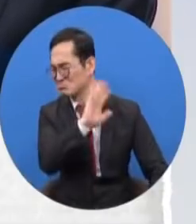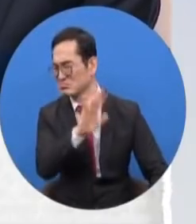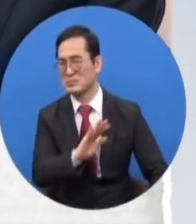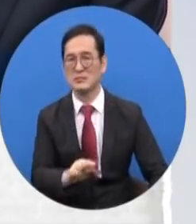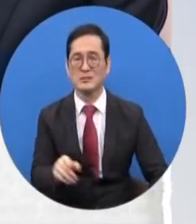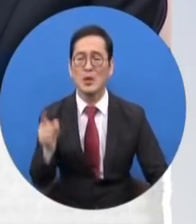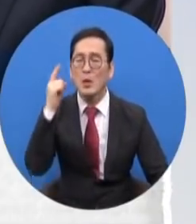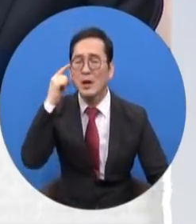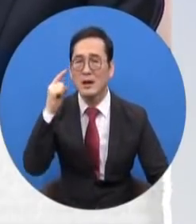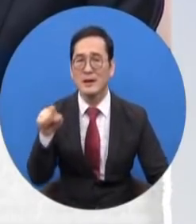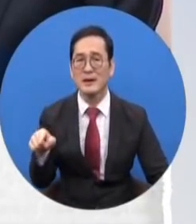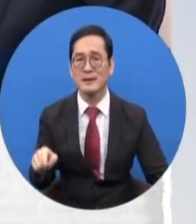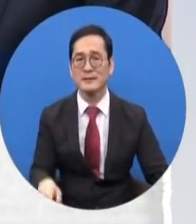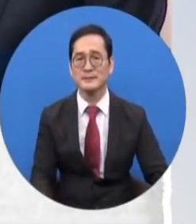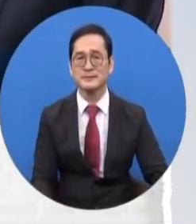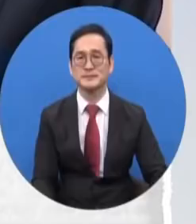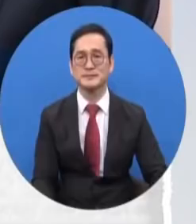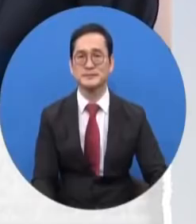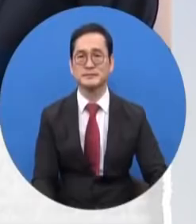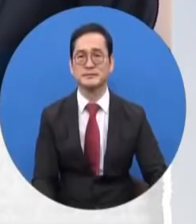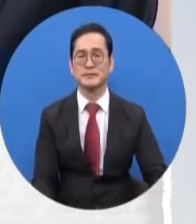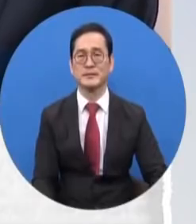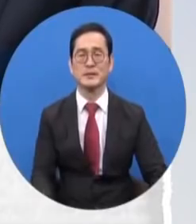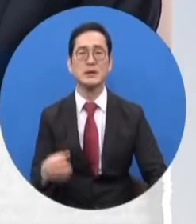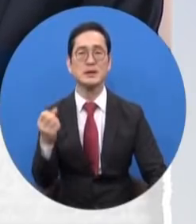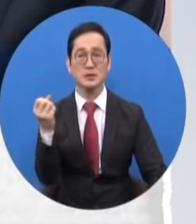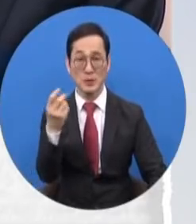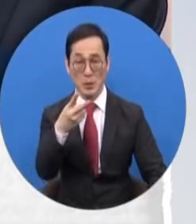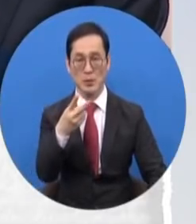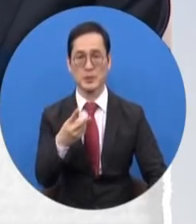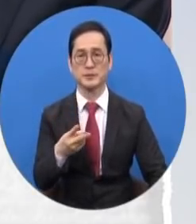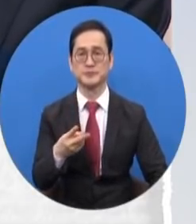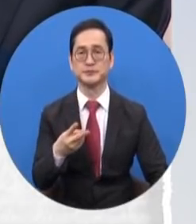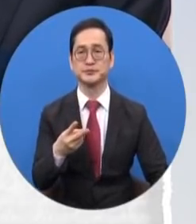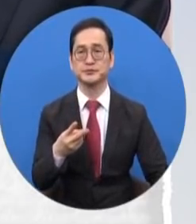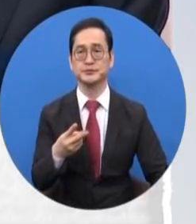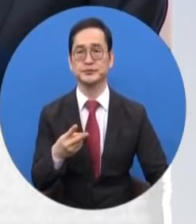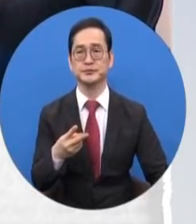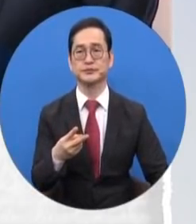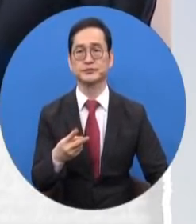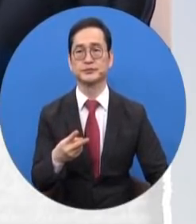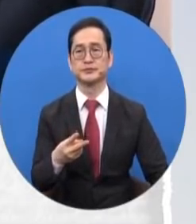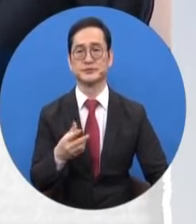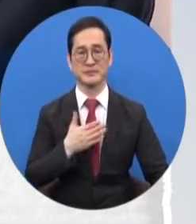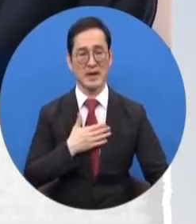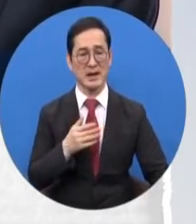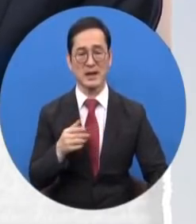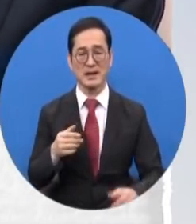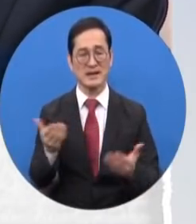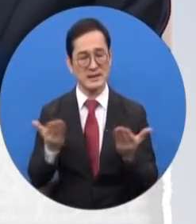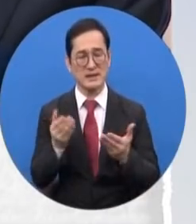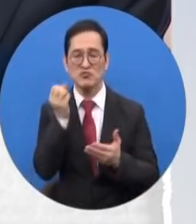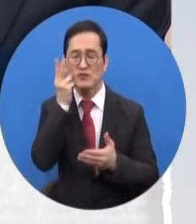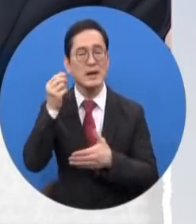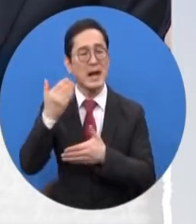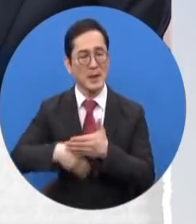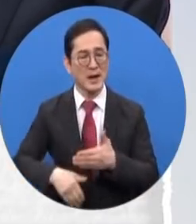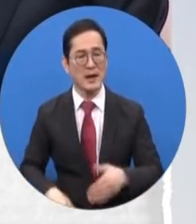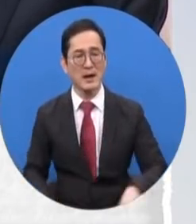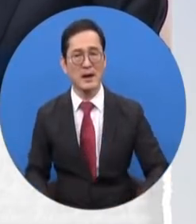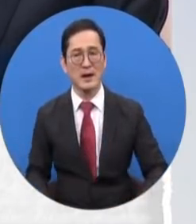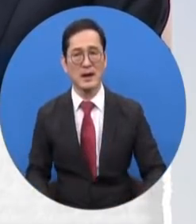거고, 조금 전에 인사권 얘기를 했지만 만약에 지금 문재인 대통령이 내가 아직 임기가 두 달 남았다 그래서 새로